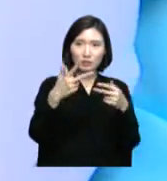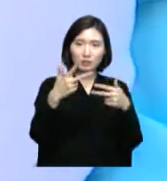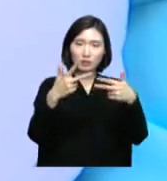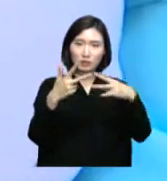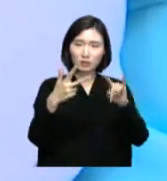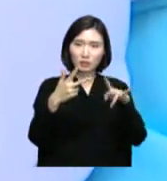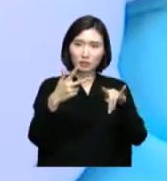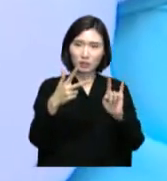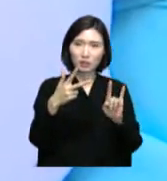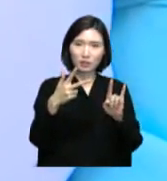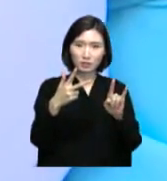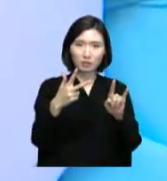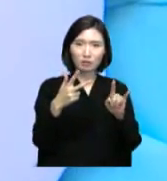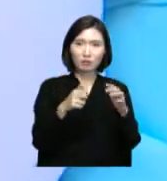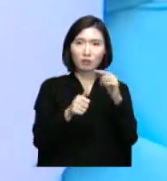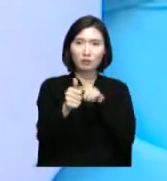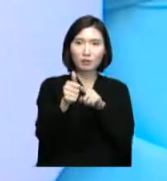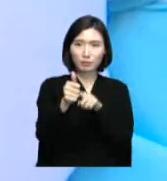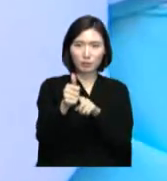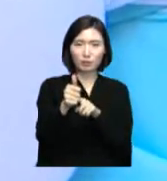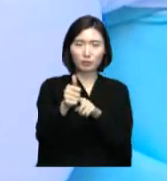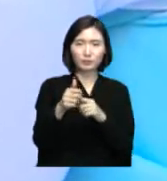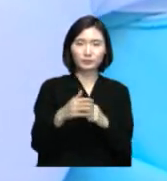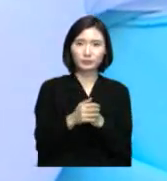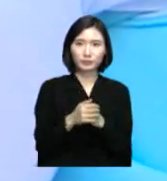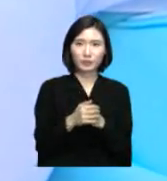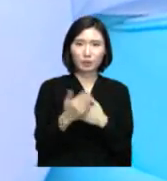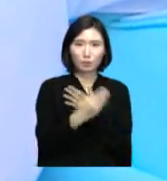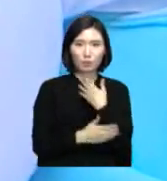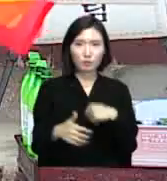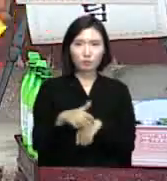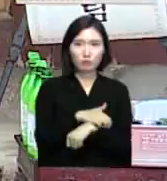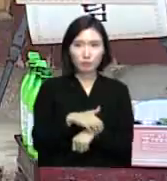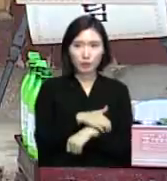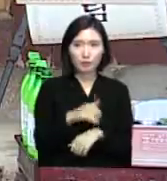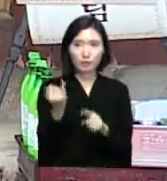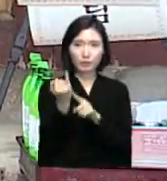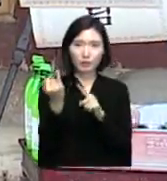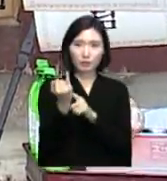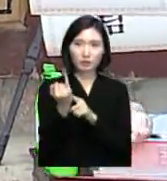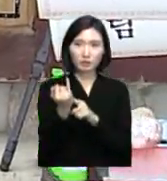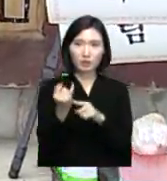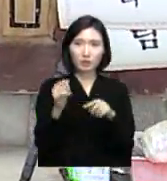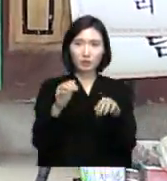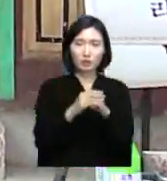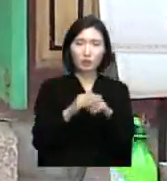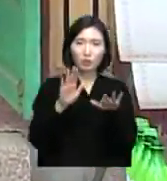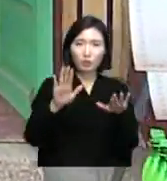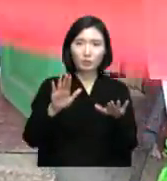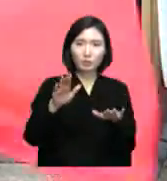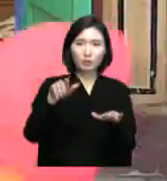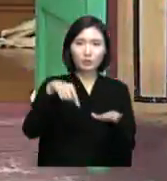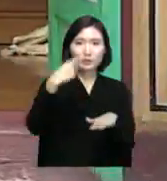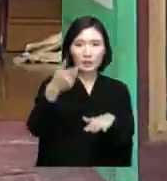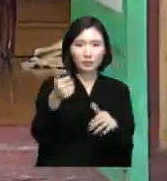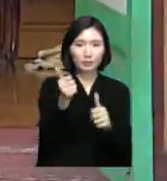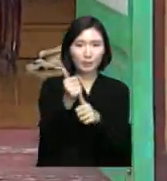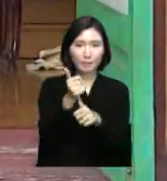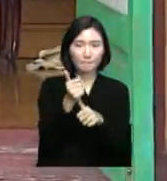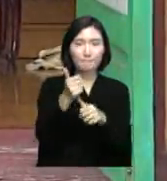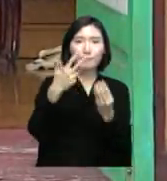이젠 8순이 됐습니다. 김오겸 씨가 거동이 불편해지자 올해부터는 오소연 씨가 8대째